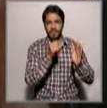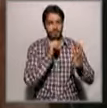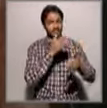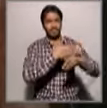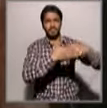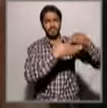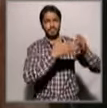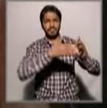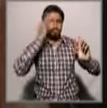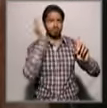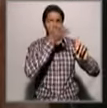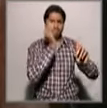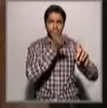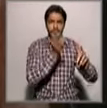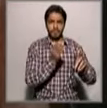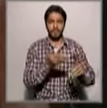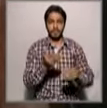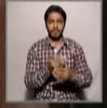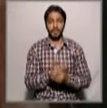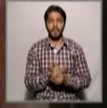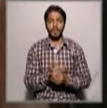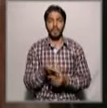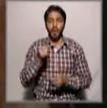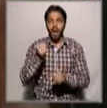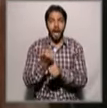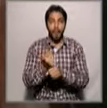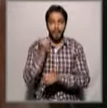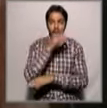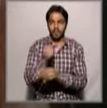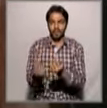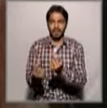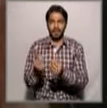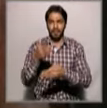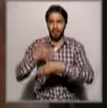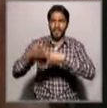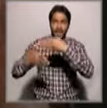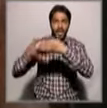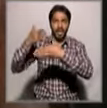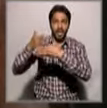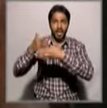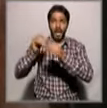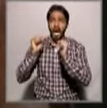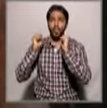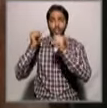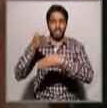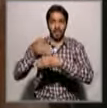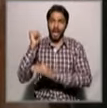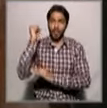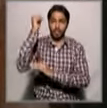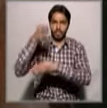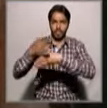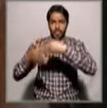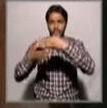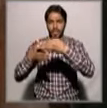والحتة اللي بره للصبيان، ورمى أساس على أساس يشجع اللي عايز يبني. فأخويا الكبير